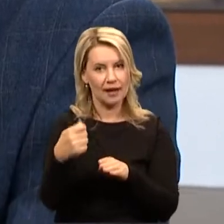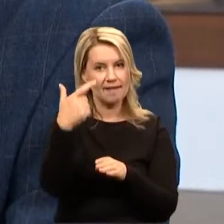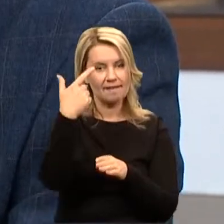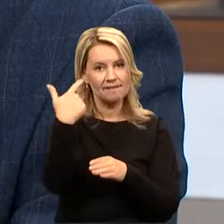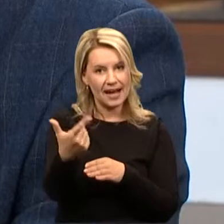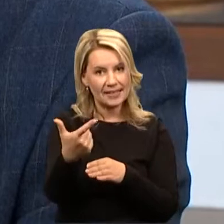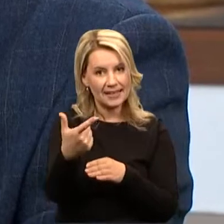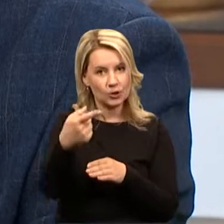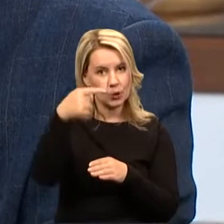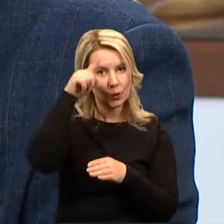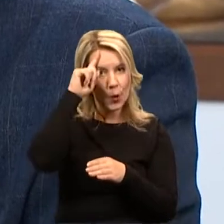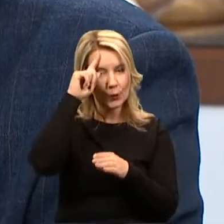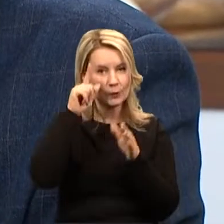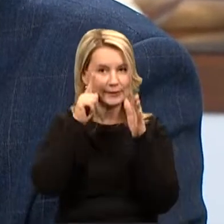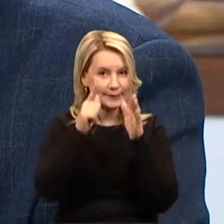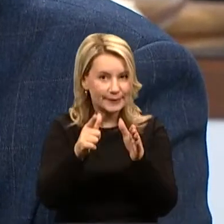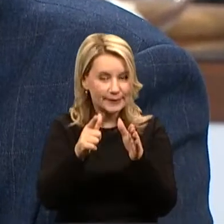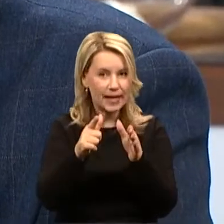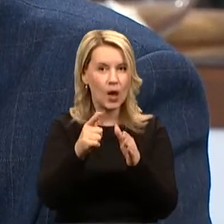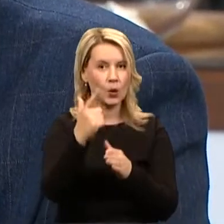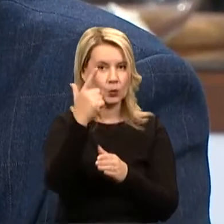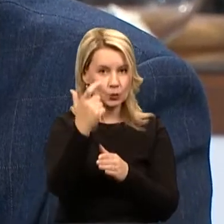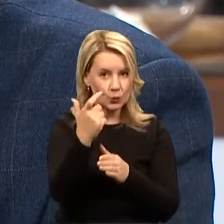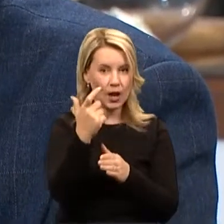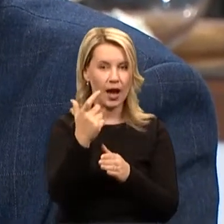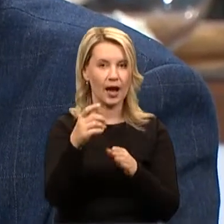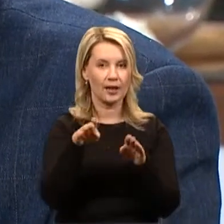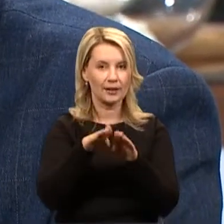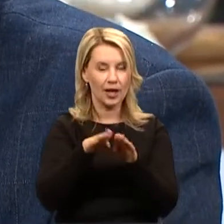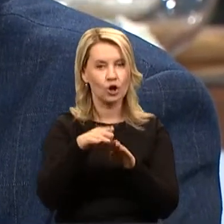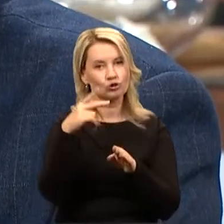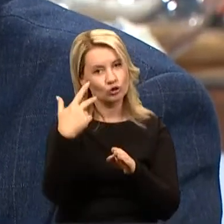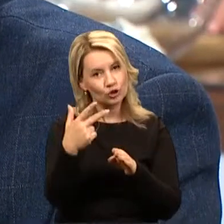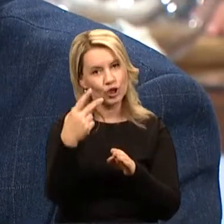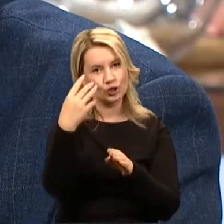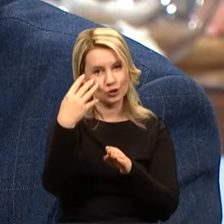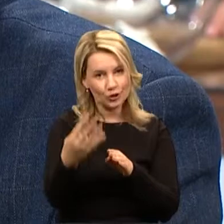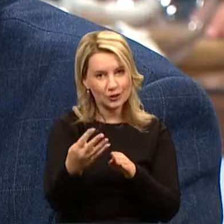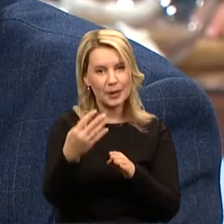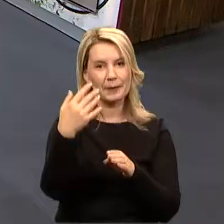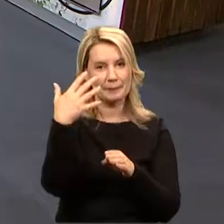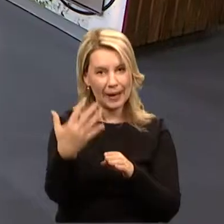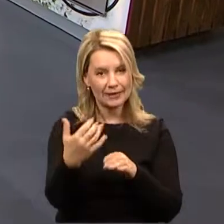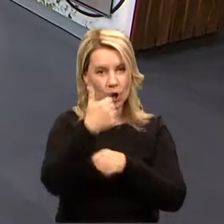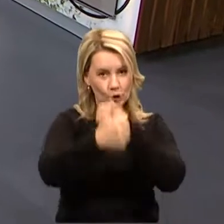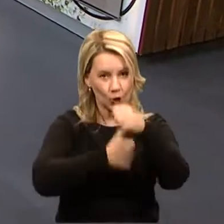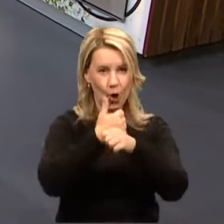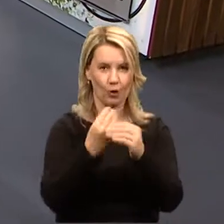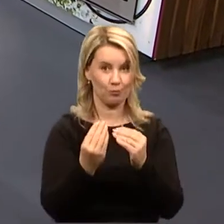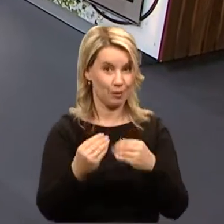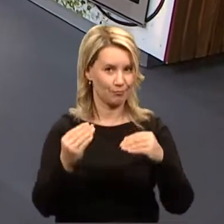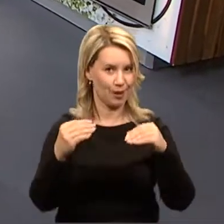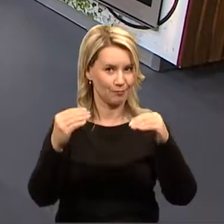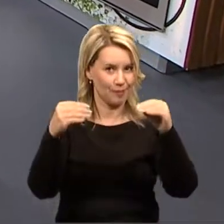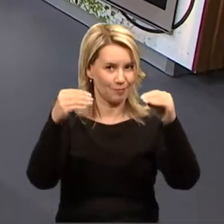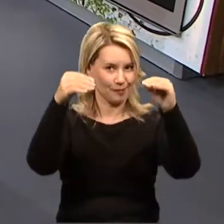korun týdně, ve druhé také, a potom je to 30, 40, 50 s každým rokem navíc. A uvidíme, jak